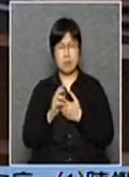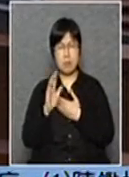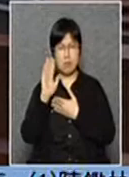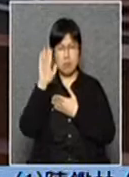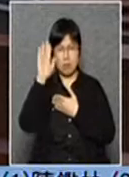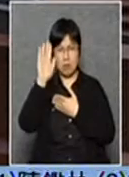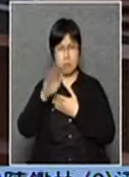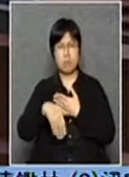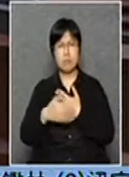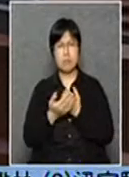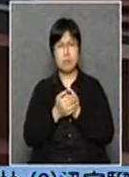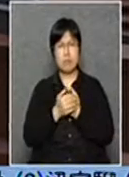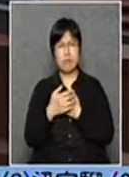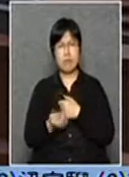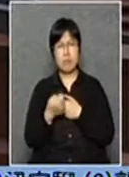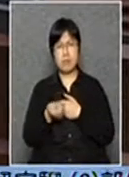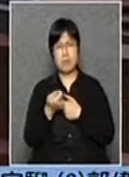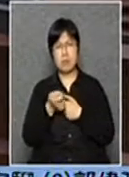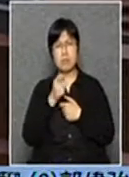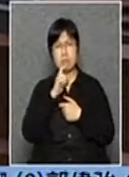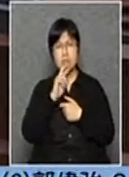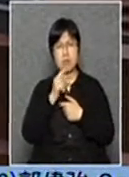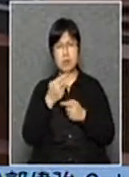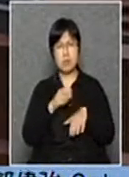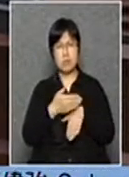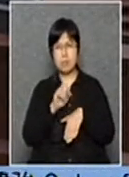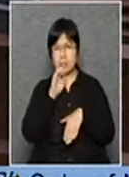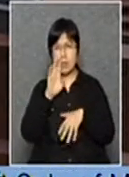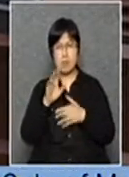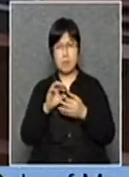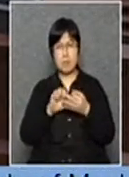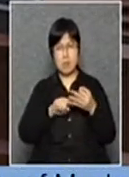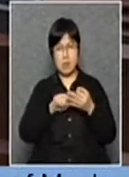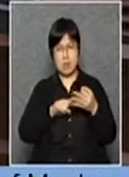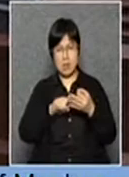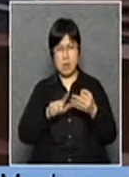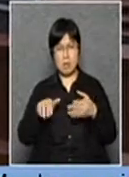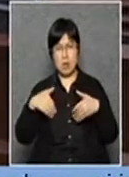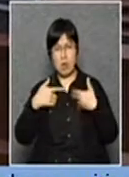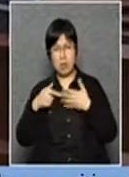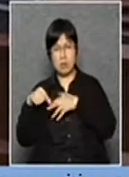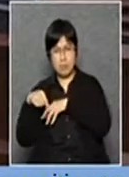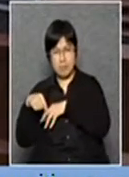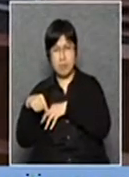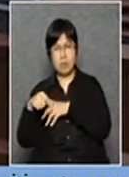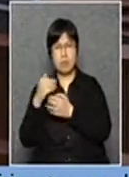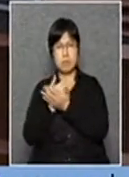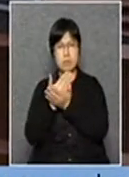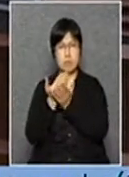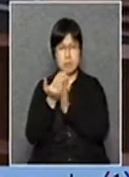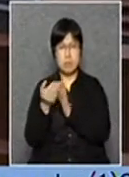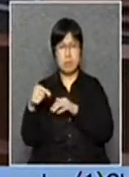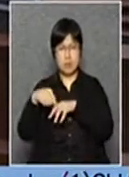咗方便起見啦，有啲即係剛才都提過下，叫大輪子爵士康樂基金咧，就是、一個即係多元化基金，即係